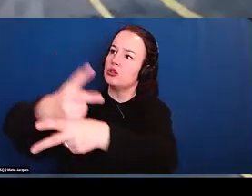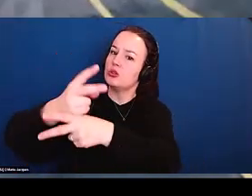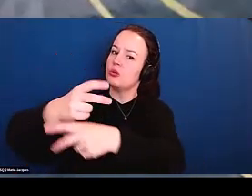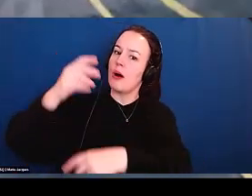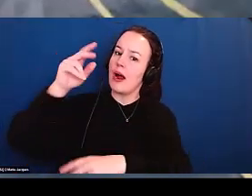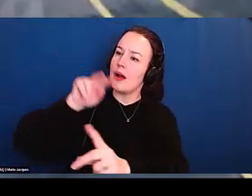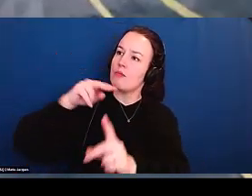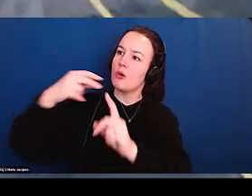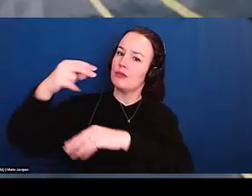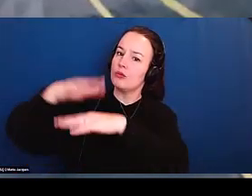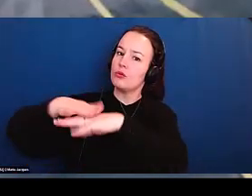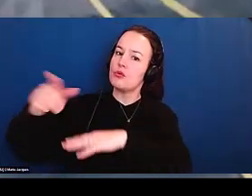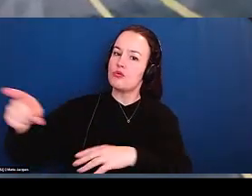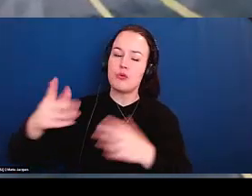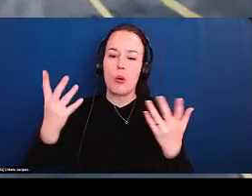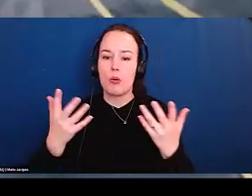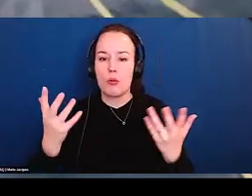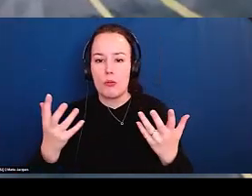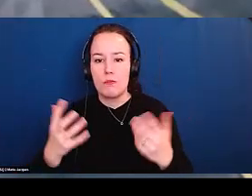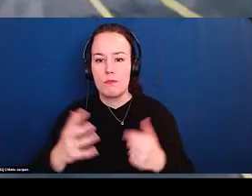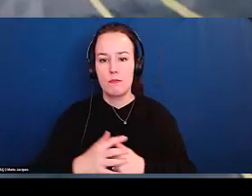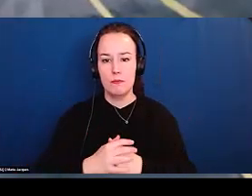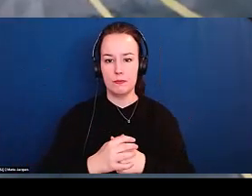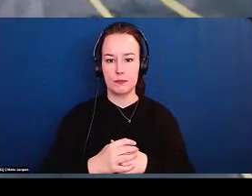soins qu'ils reçoivent.